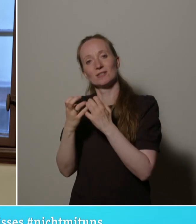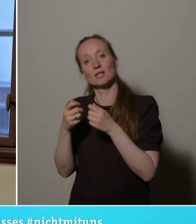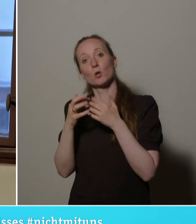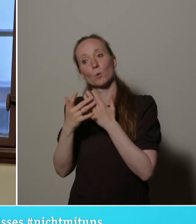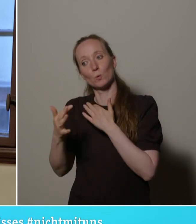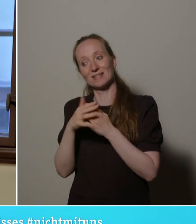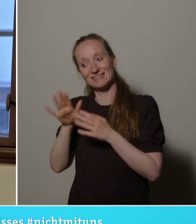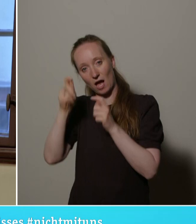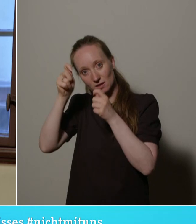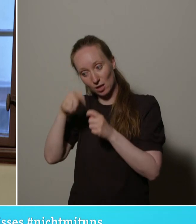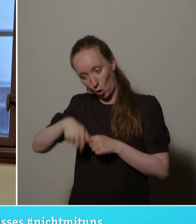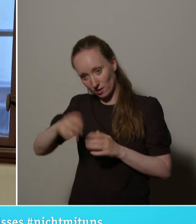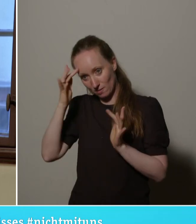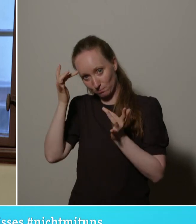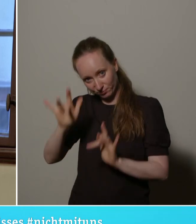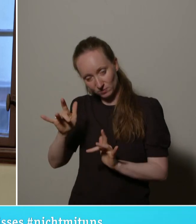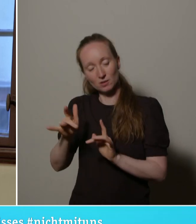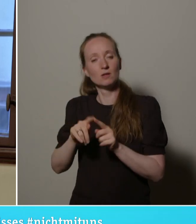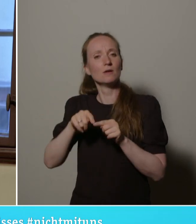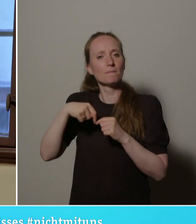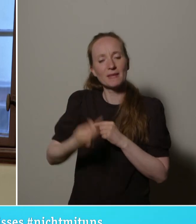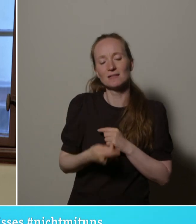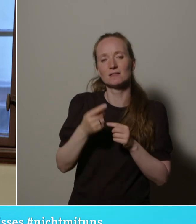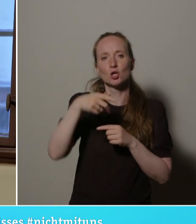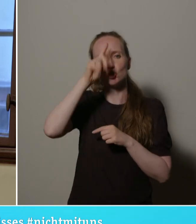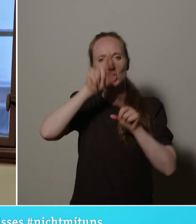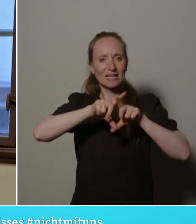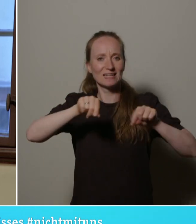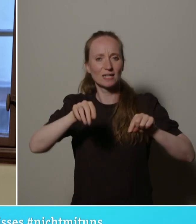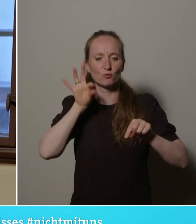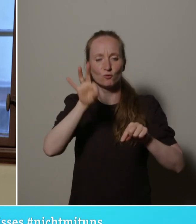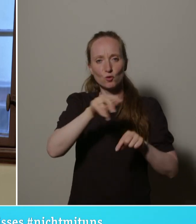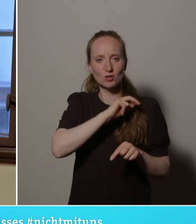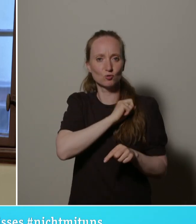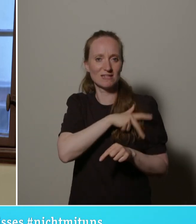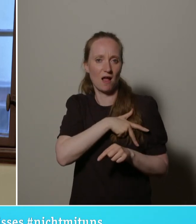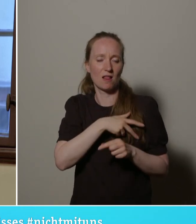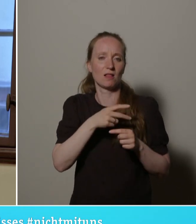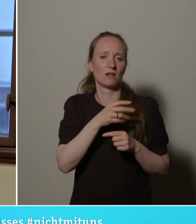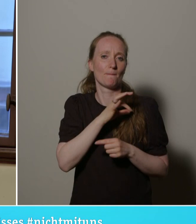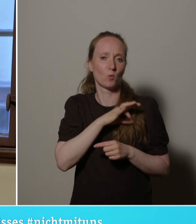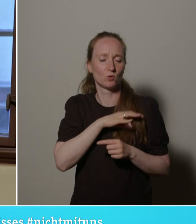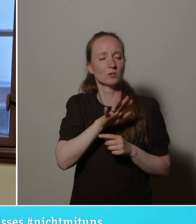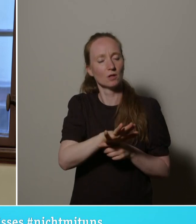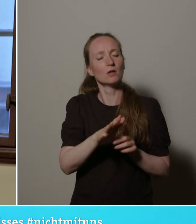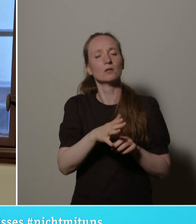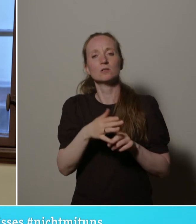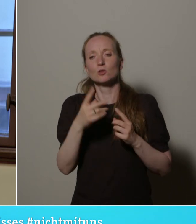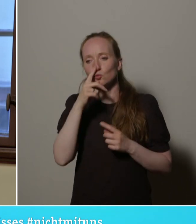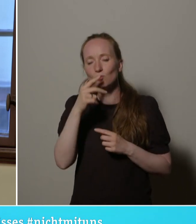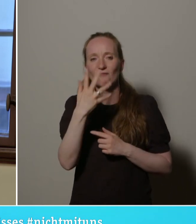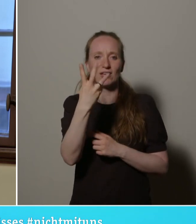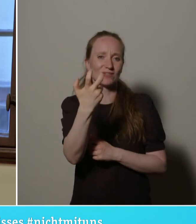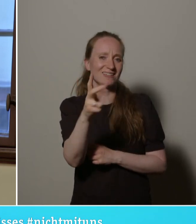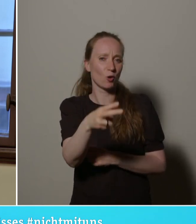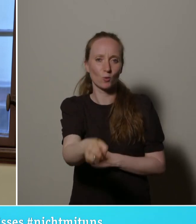heute bestätigt wird. Das heißt, es ist wirklich eine sehr kleine Kundengruppe, die Kurzstreckengelegenheitsnutzer. Ich habe schon zugesagt,